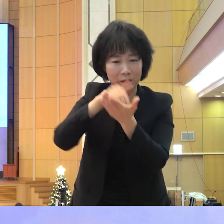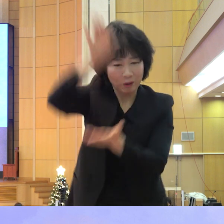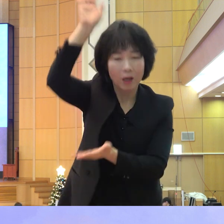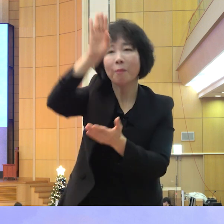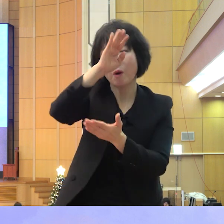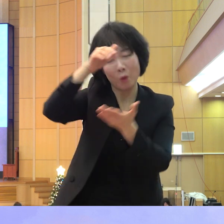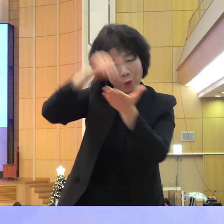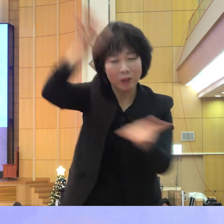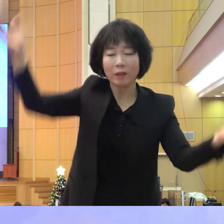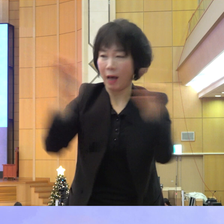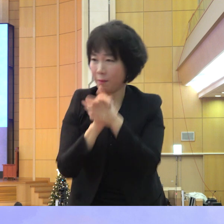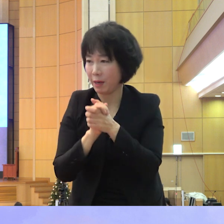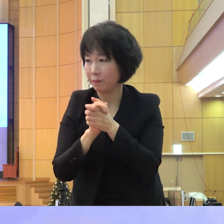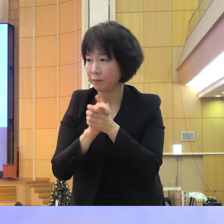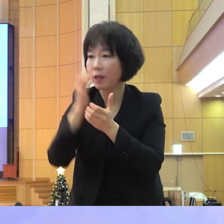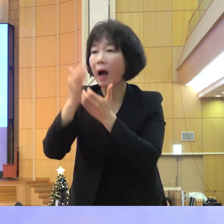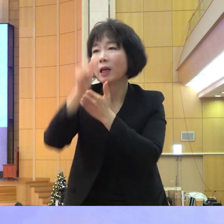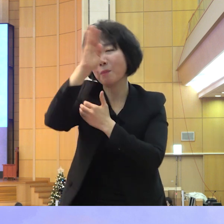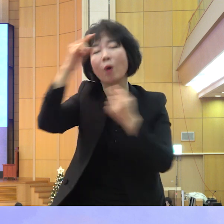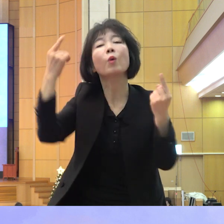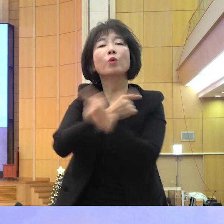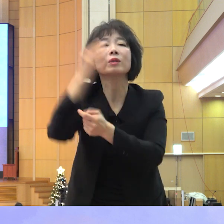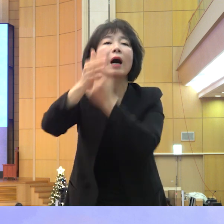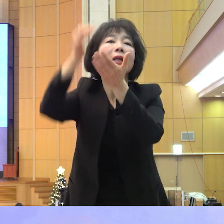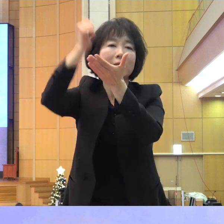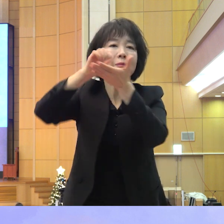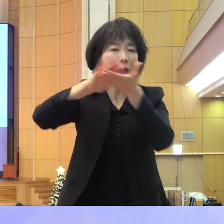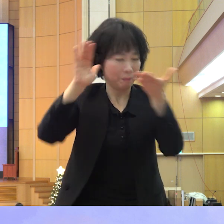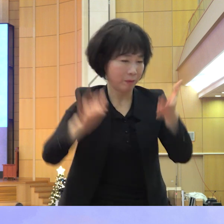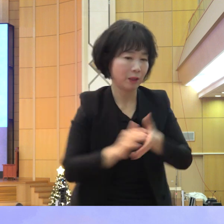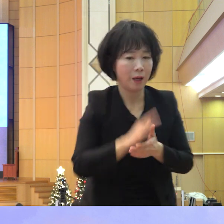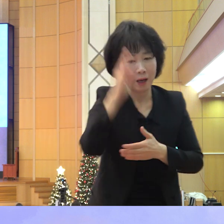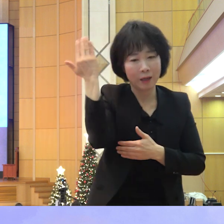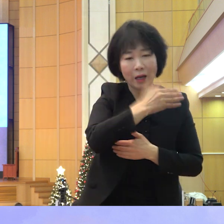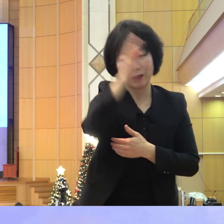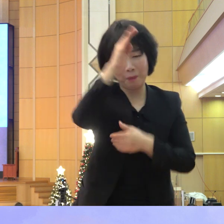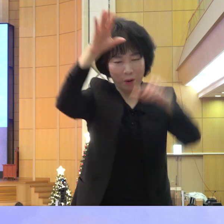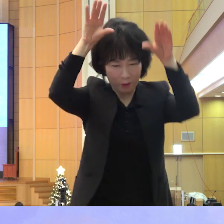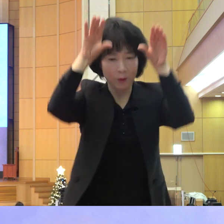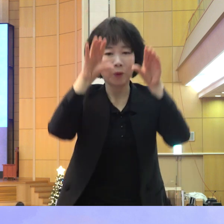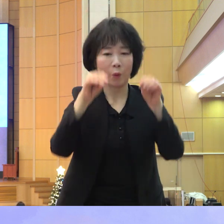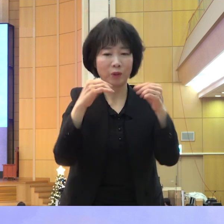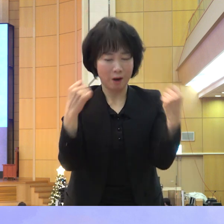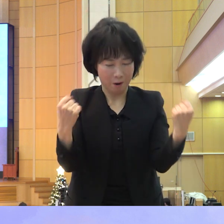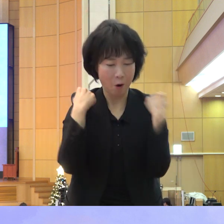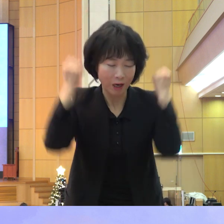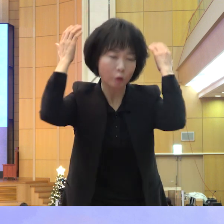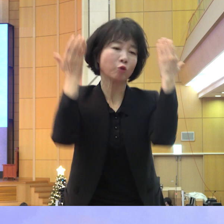떠나갈지어다. 하나님은 치료하는 여호와니라. 깨끗이